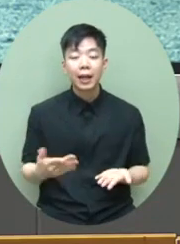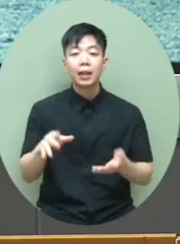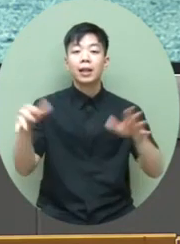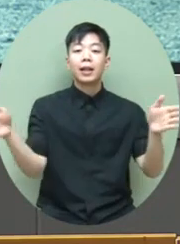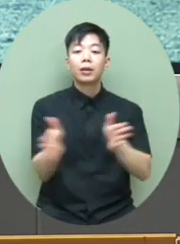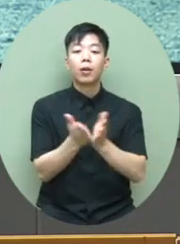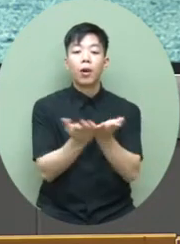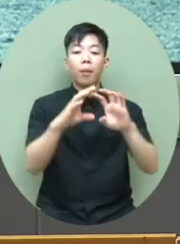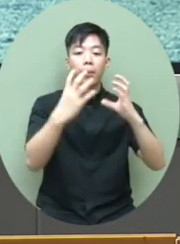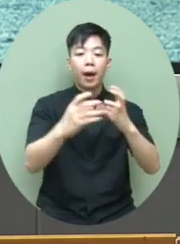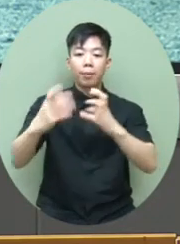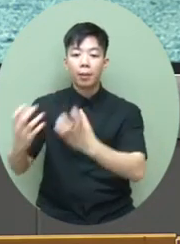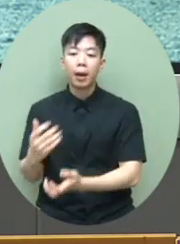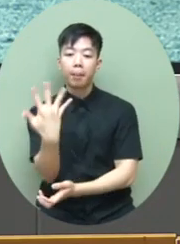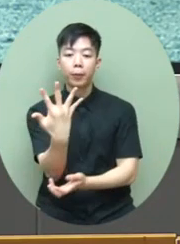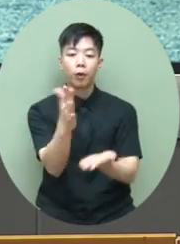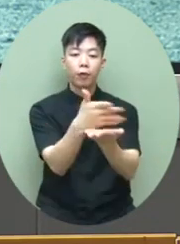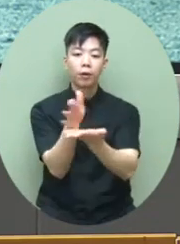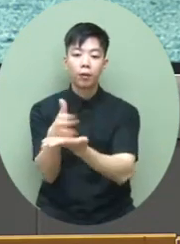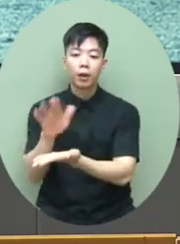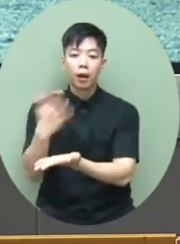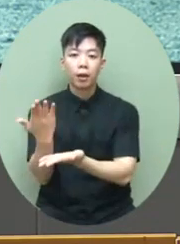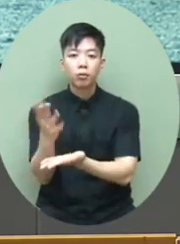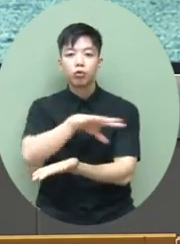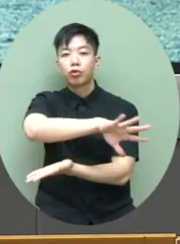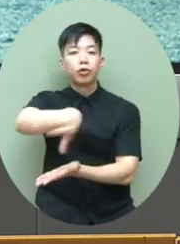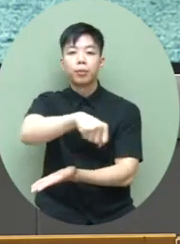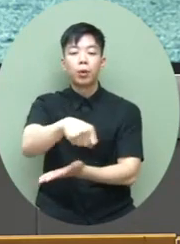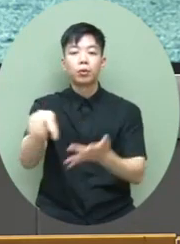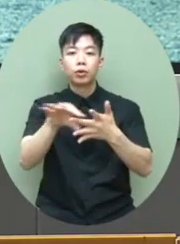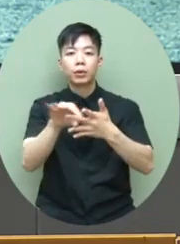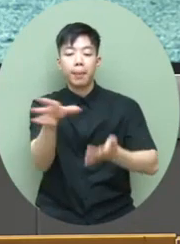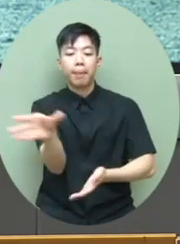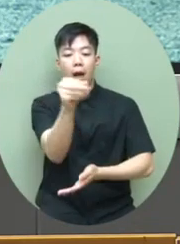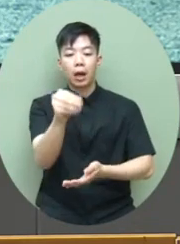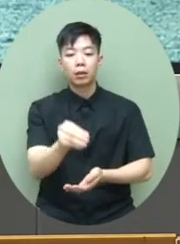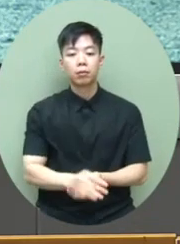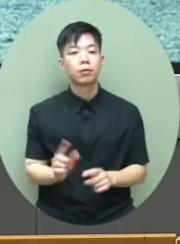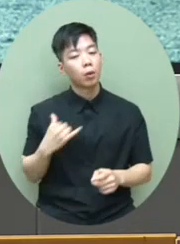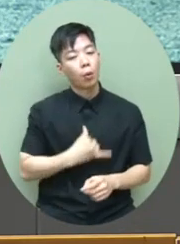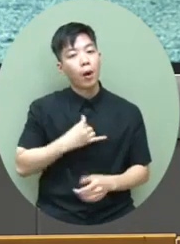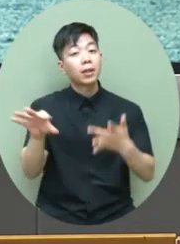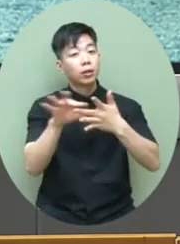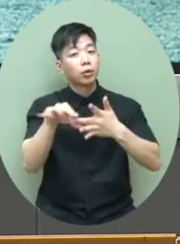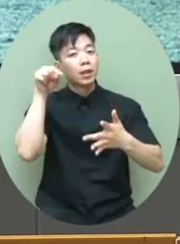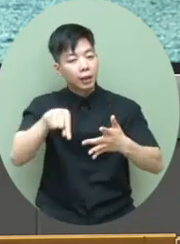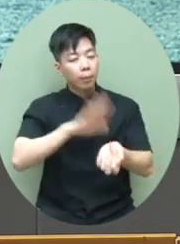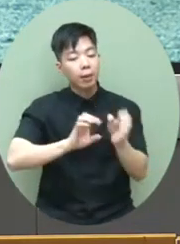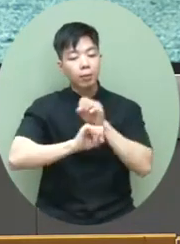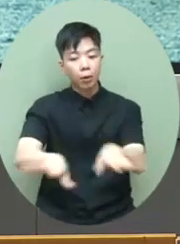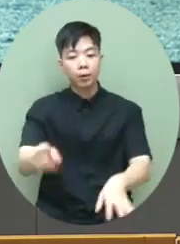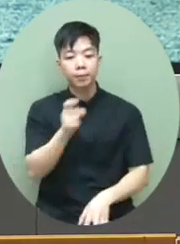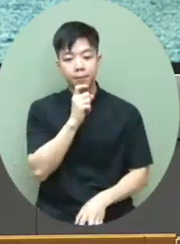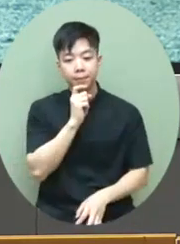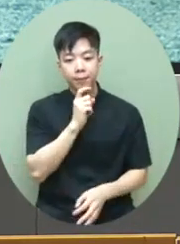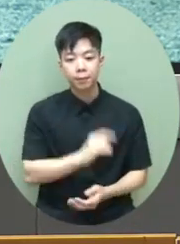嘅九個個案，咁但係都係全部都係同一個宿舍啦，咁所以我哋都覺得宿舍嗰度係有一啲傳播嚇。